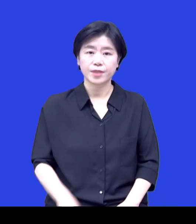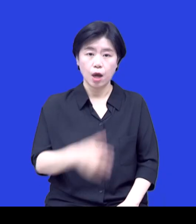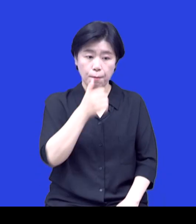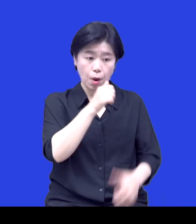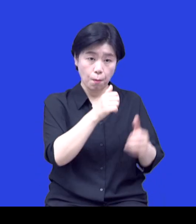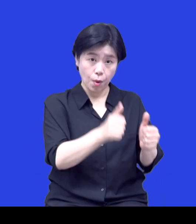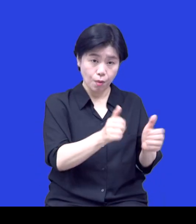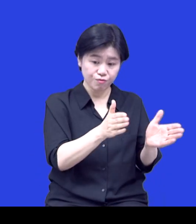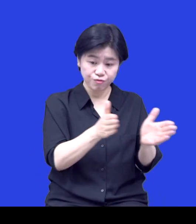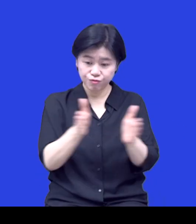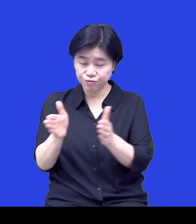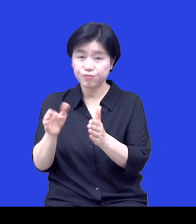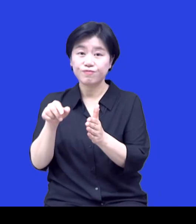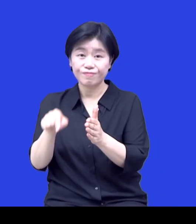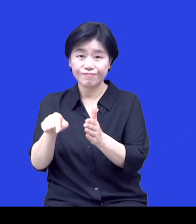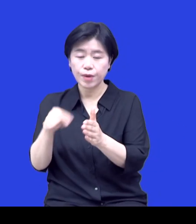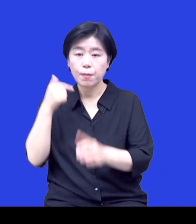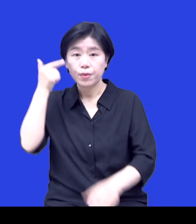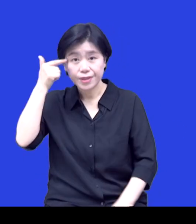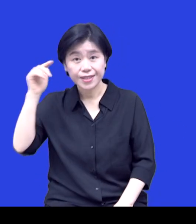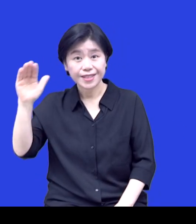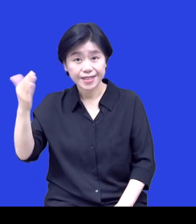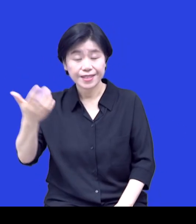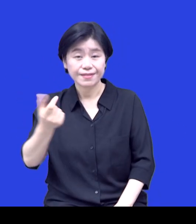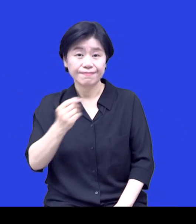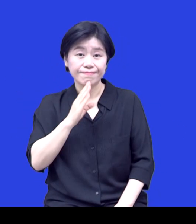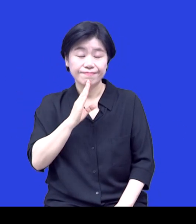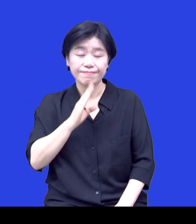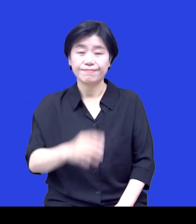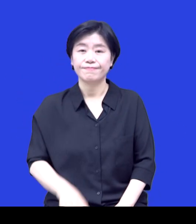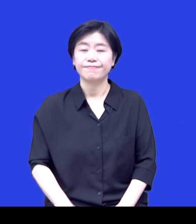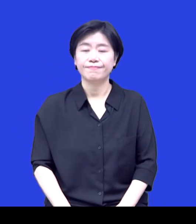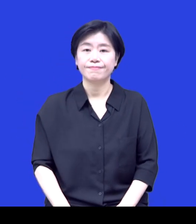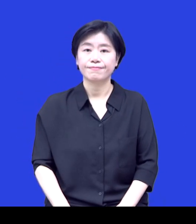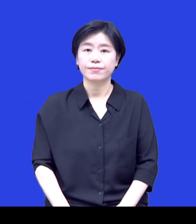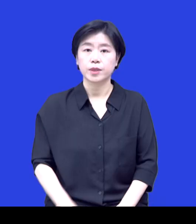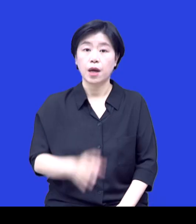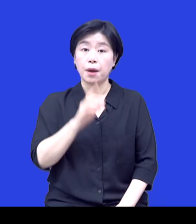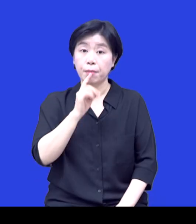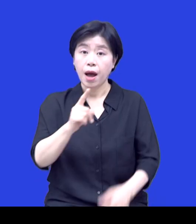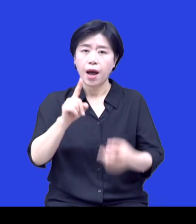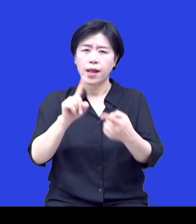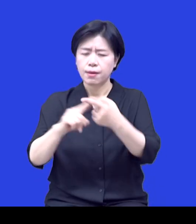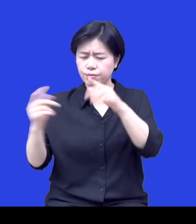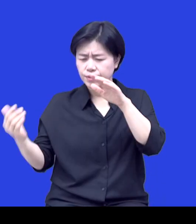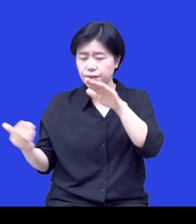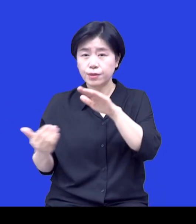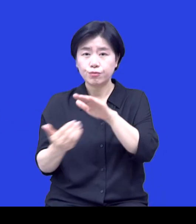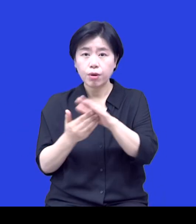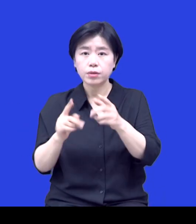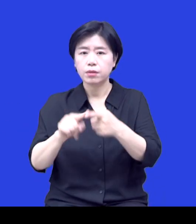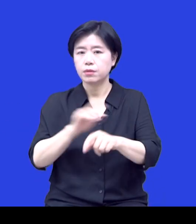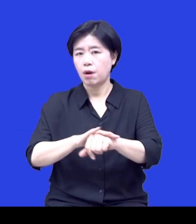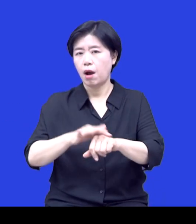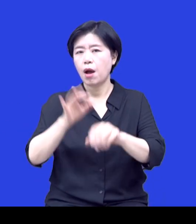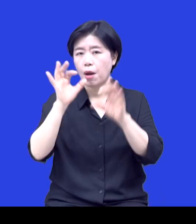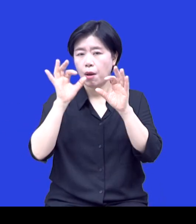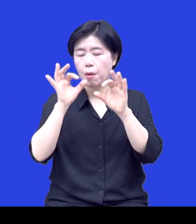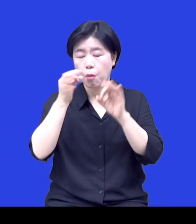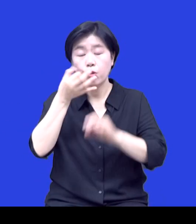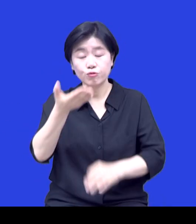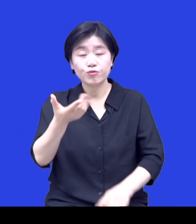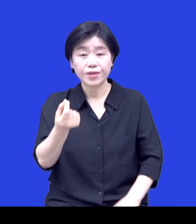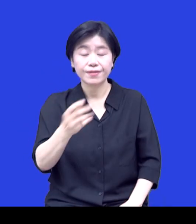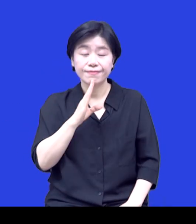웨스터민스터 신학대학으로 가시면서 목회자가 되셨잖아요. 예. 이제 정말 말하는 대로 어떻게 이루어지는지 하나님이 보여주신 건데 예. 이제 그렇다면 이제